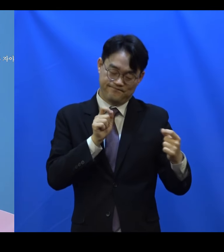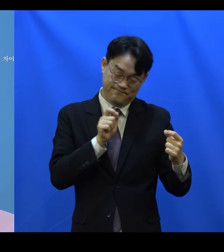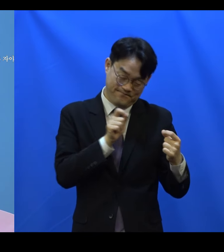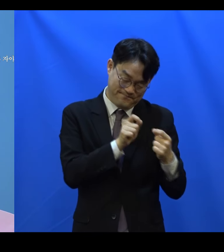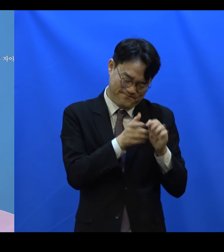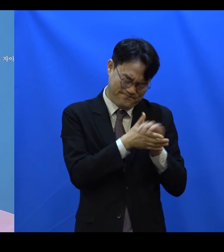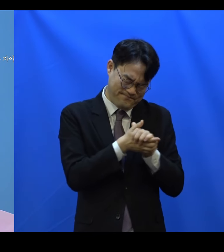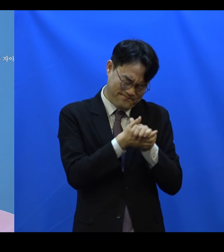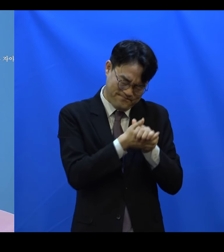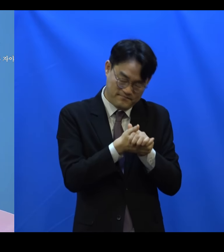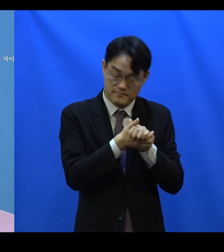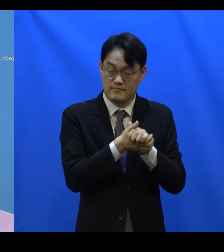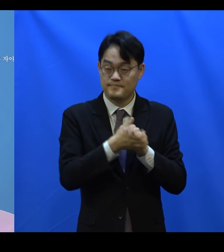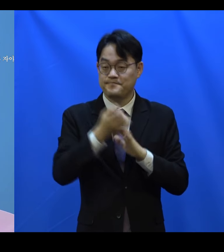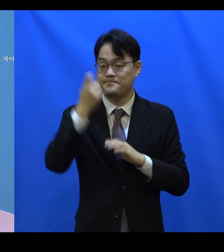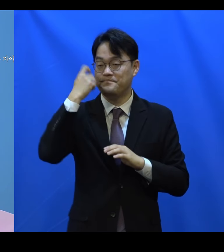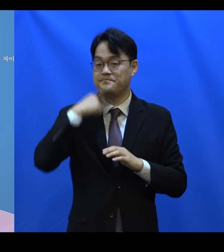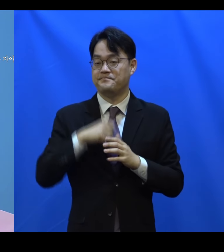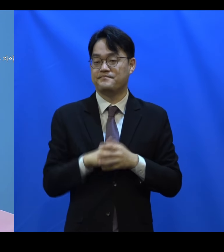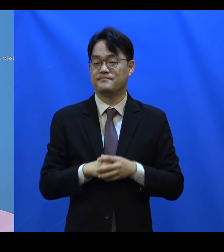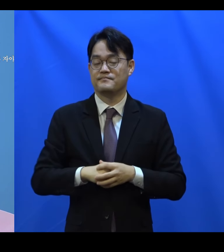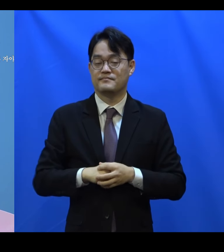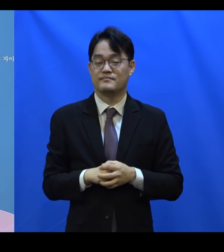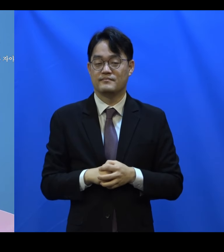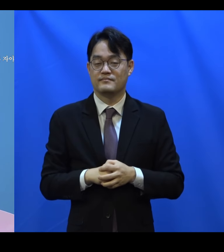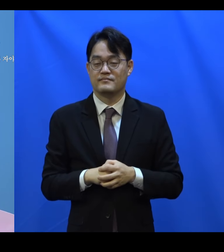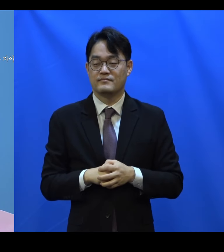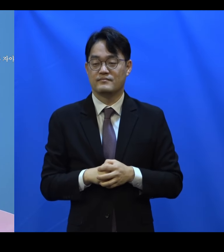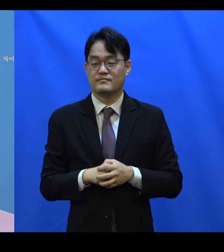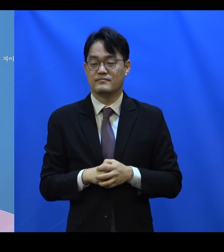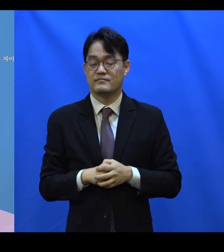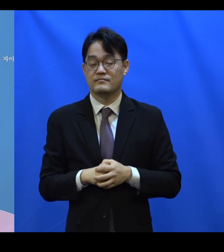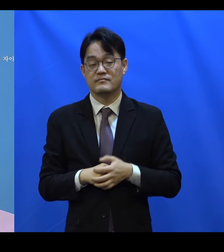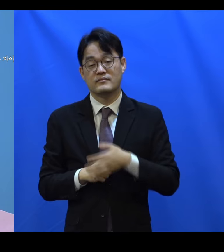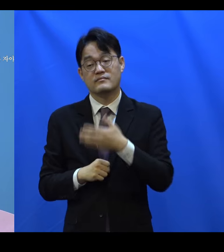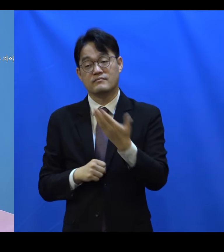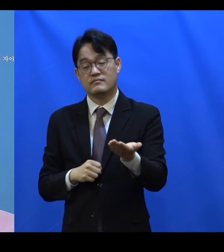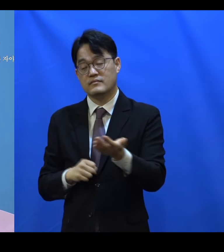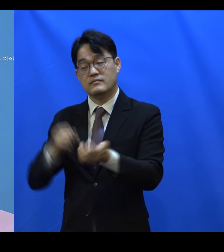얼마나 큰 위로예요, 여러분. 이 껴안아주심,